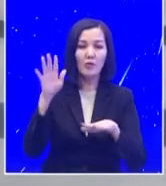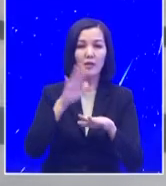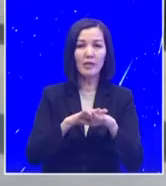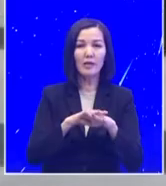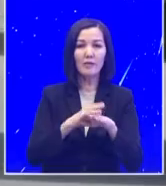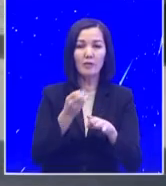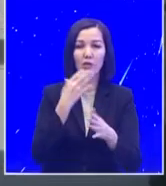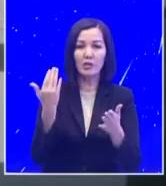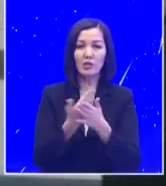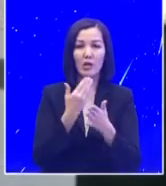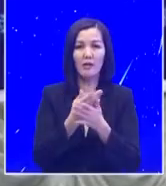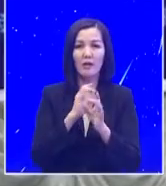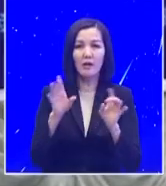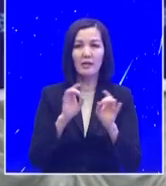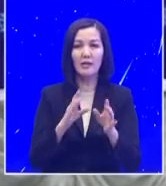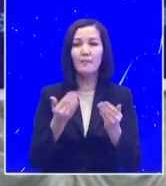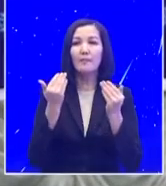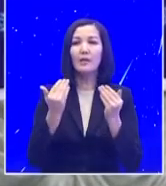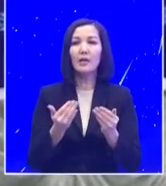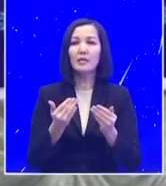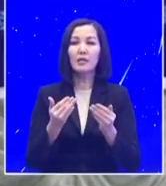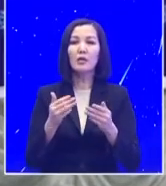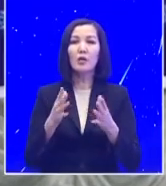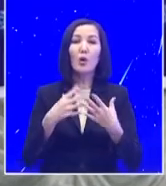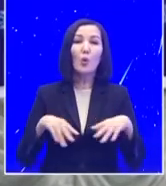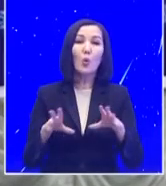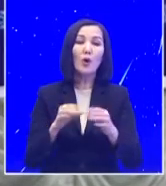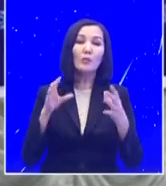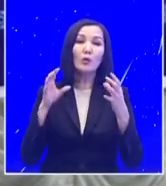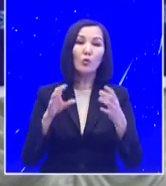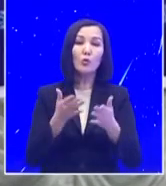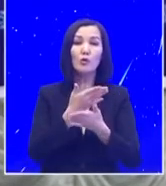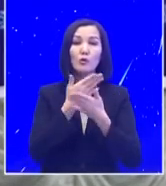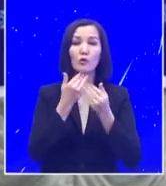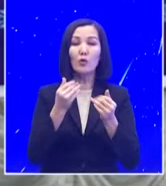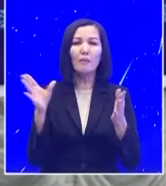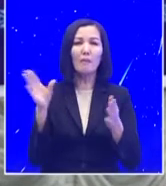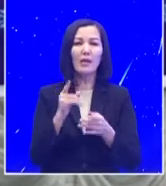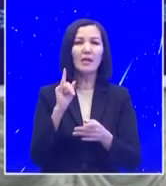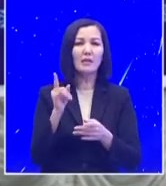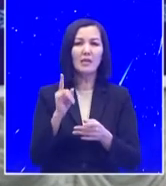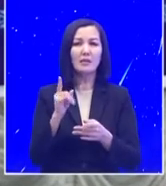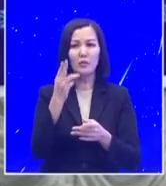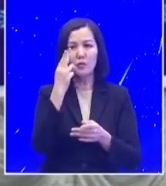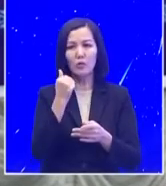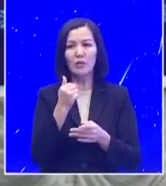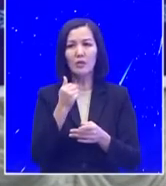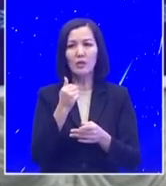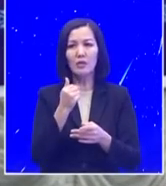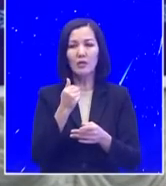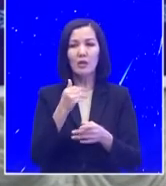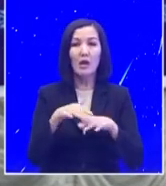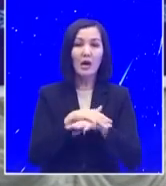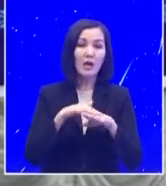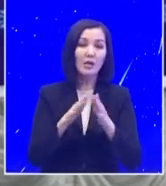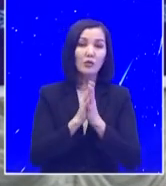көпті осылай қуантты. Қазір қоғамдық көлік жоқ. Бәрі таксиге үйреніп кеткен. Бірақ ол ел жұрт сұрағаннан